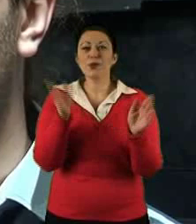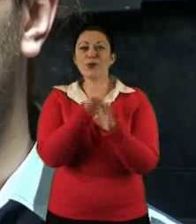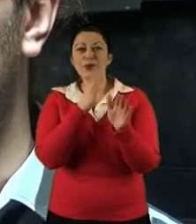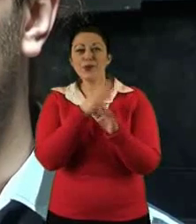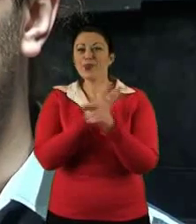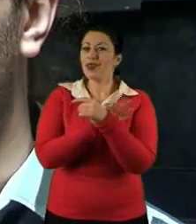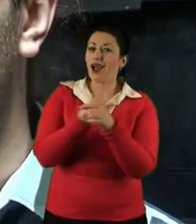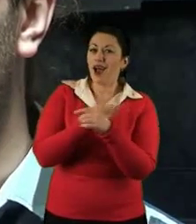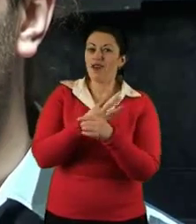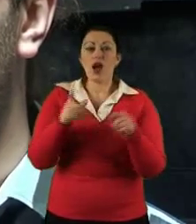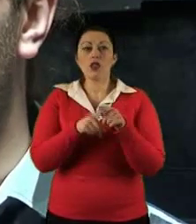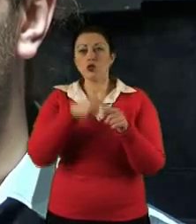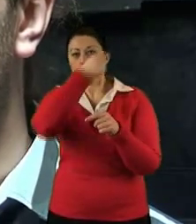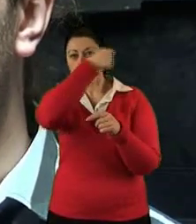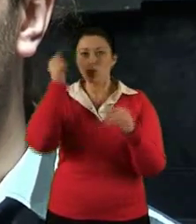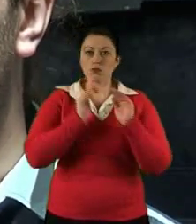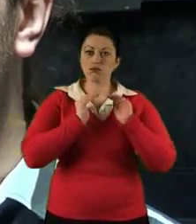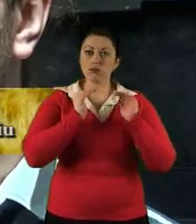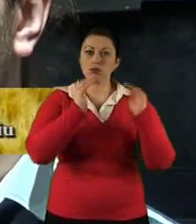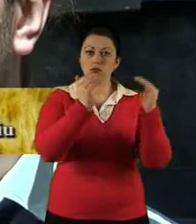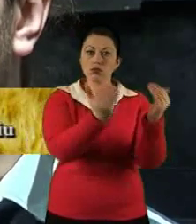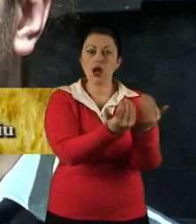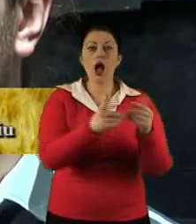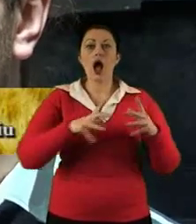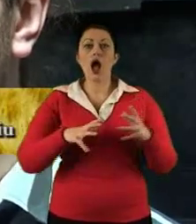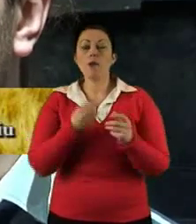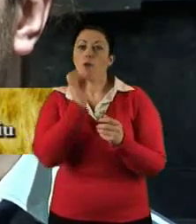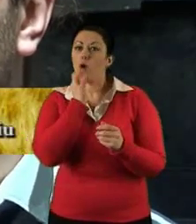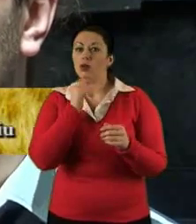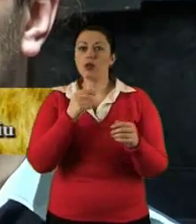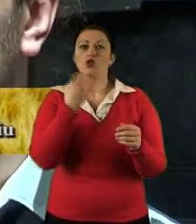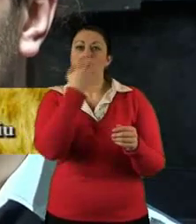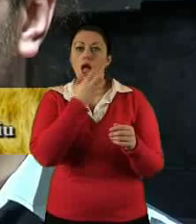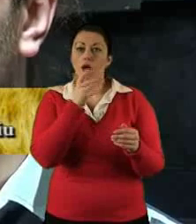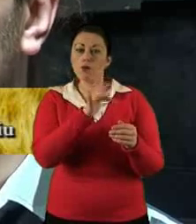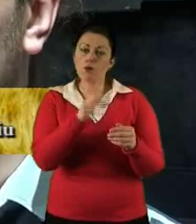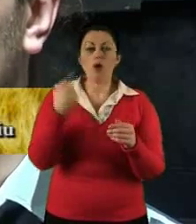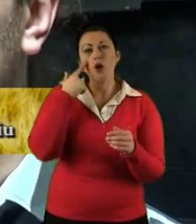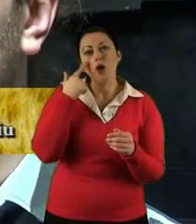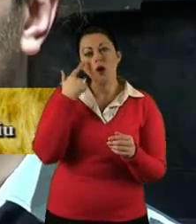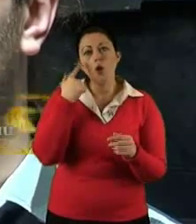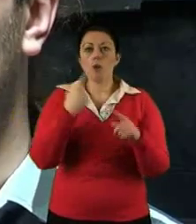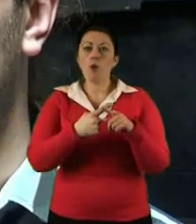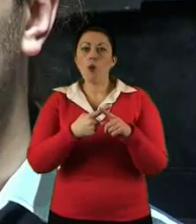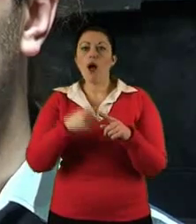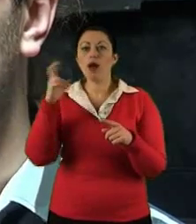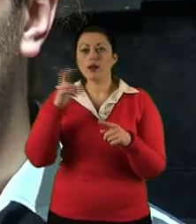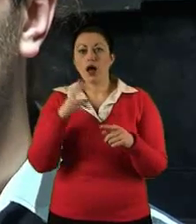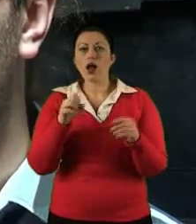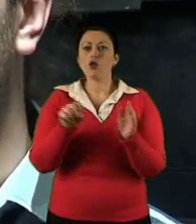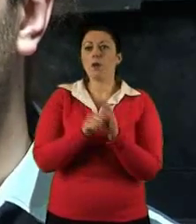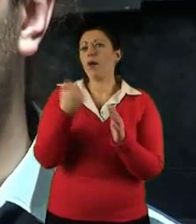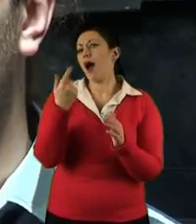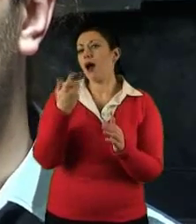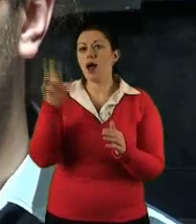pomieszczenia do odchowu młodych, około pół hektara do kilku hektarów i wtedy to zaczyna już się nam opłacać.